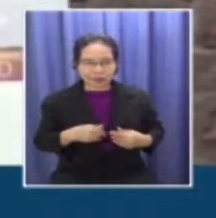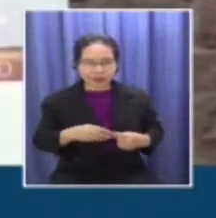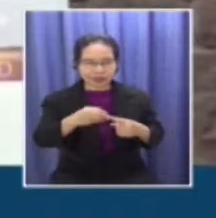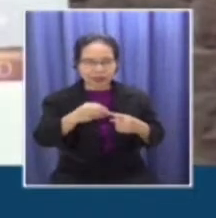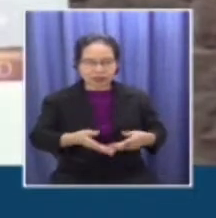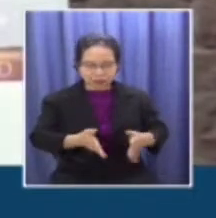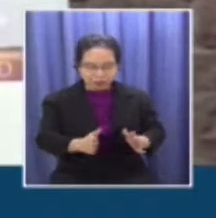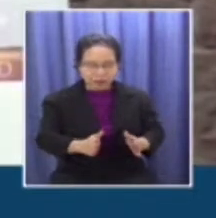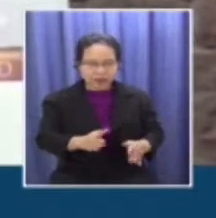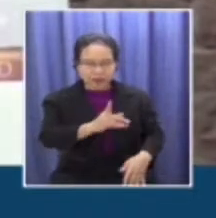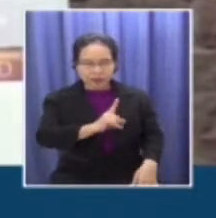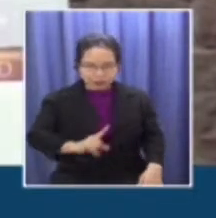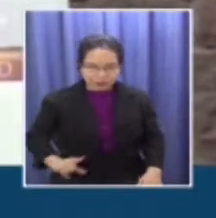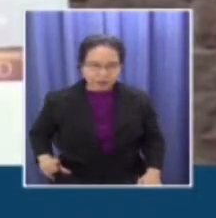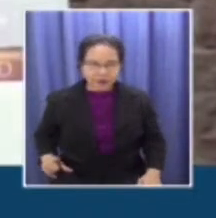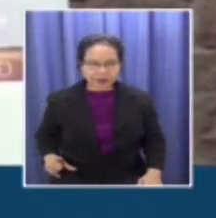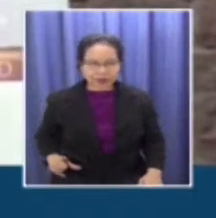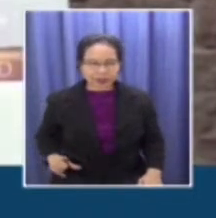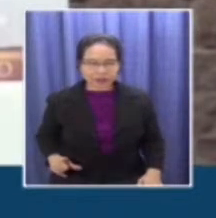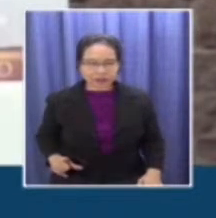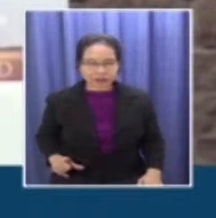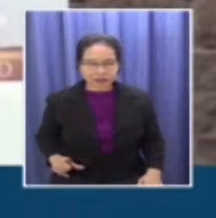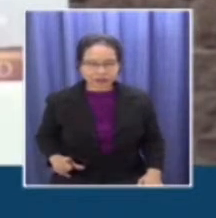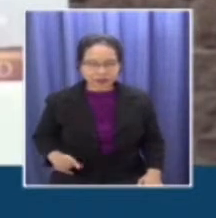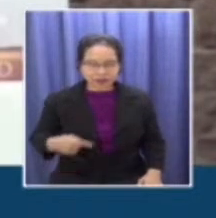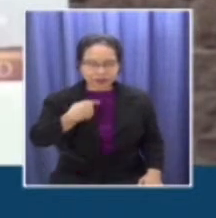sɛ wɔsrɛ no mpo sɛ